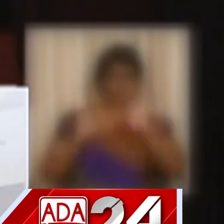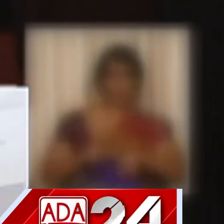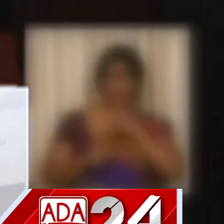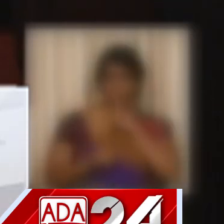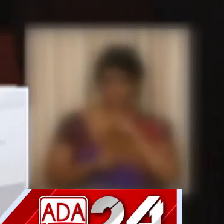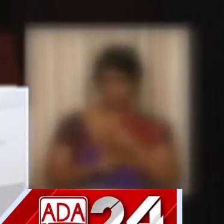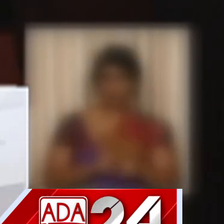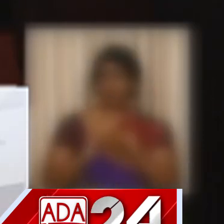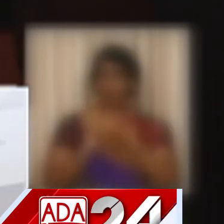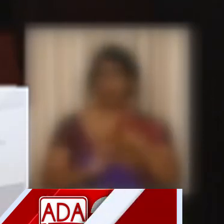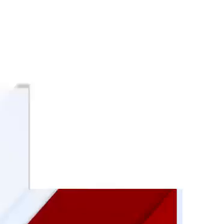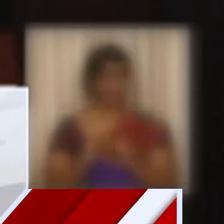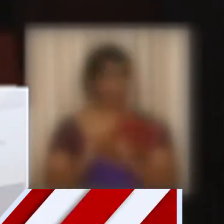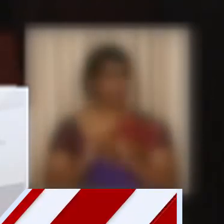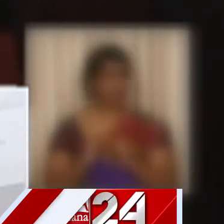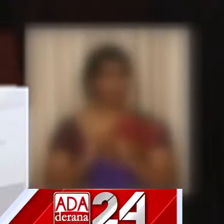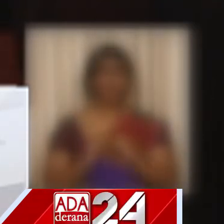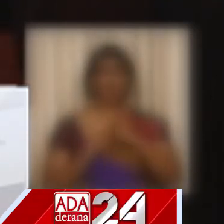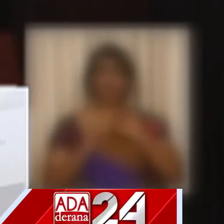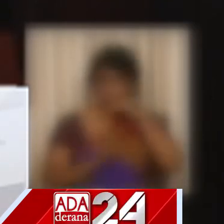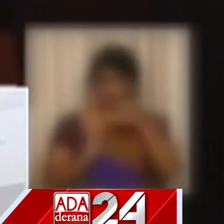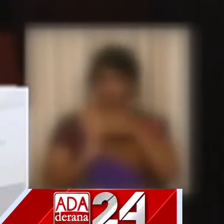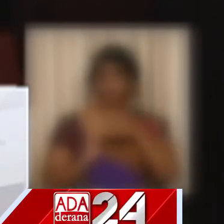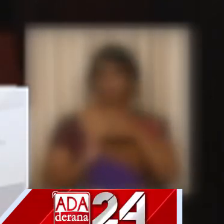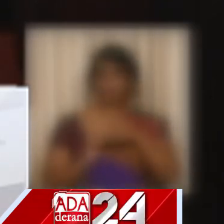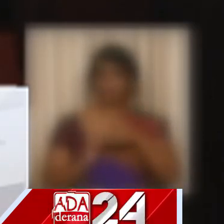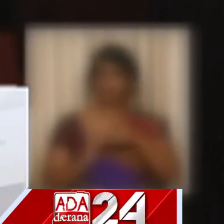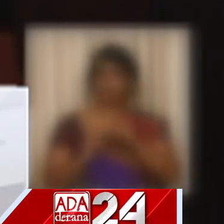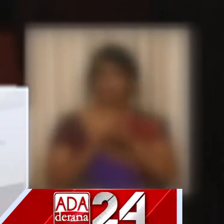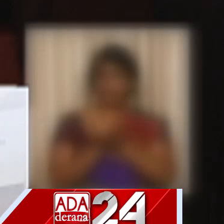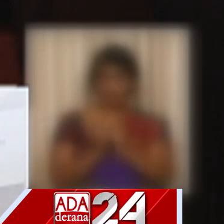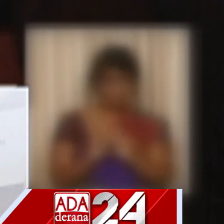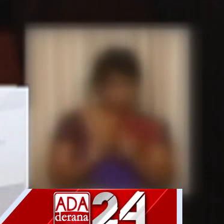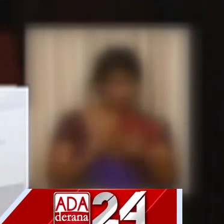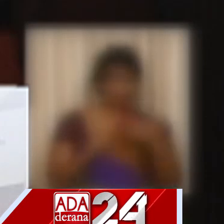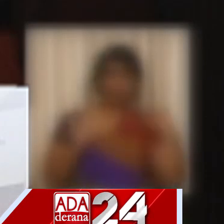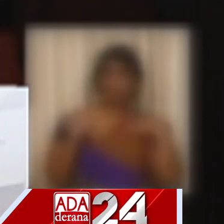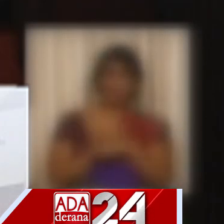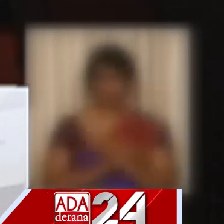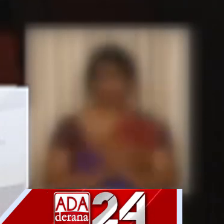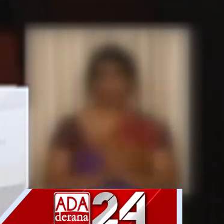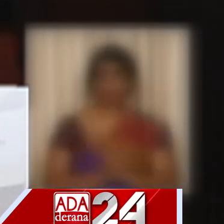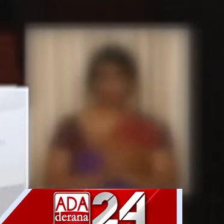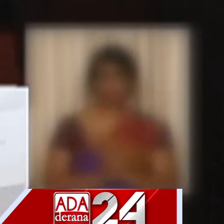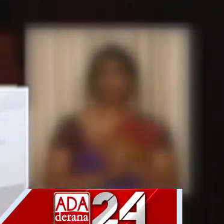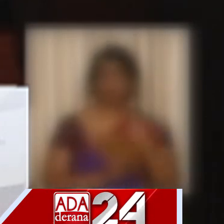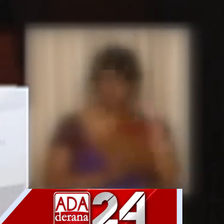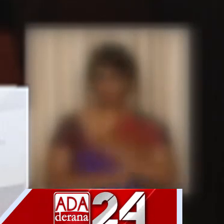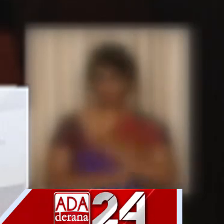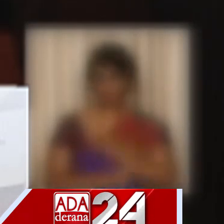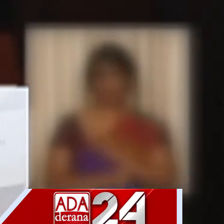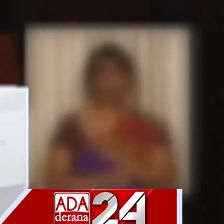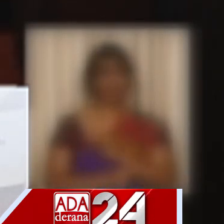නැද කොහොමද අපේ රටට ඇතුළුනේ කවුද අපේ රටට මේ ලීකේජ් එකක් එක්ක නැව ඇතුළු කරපු දේශද්‍රෝහියා අපිට දැනගන්නට